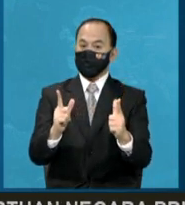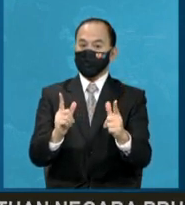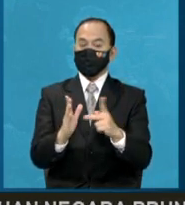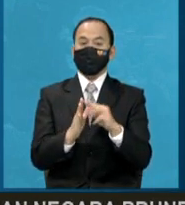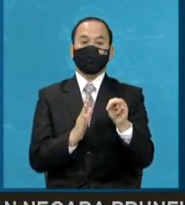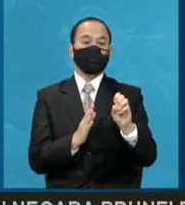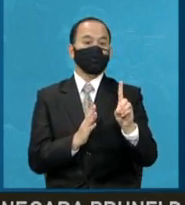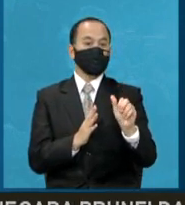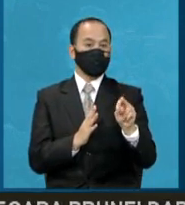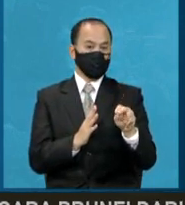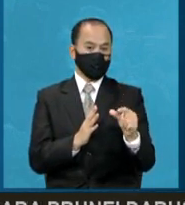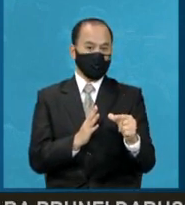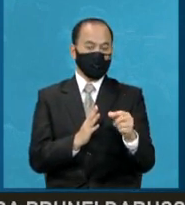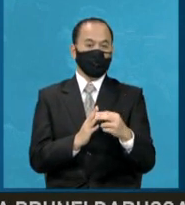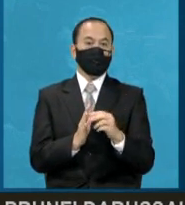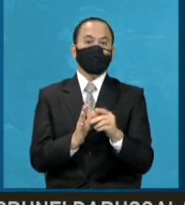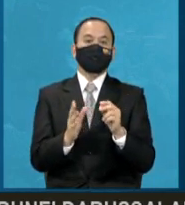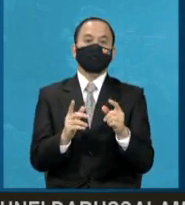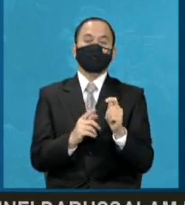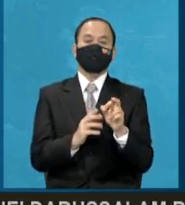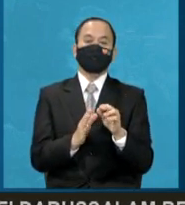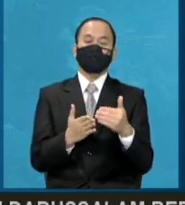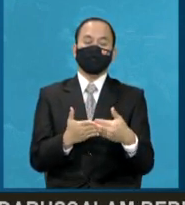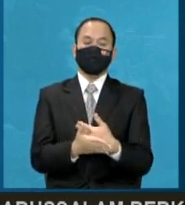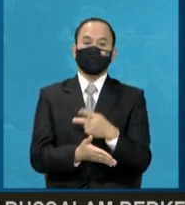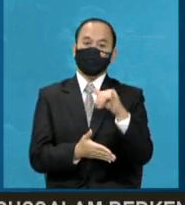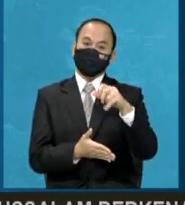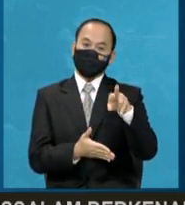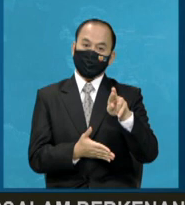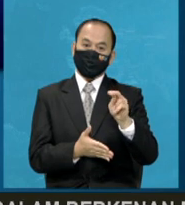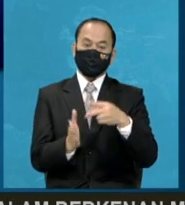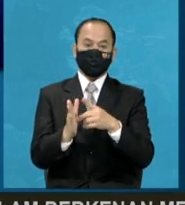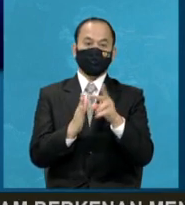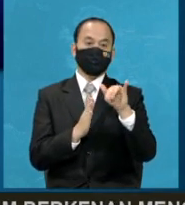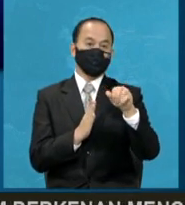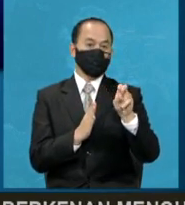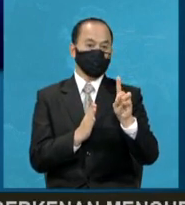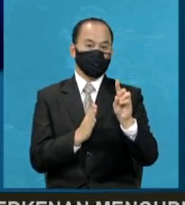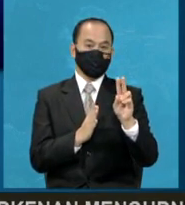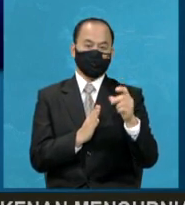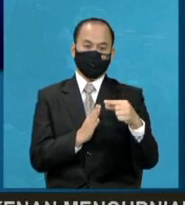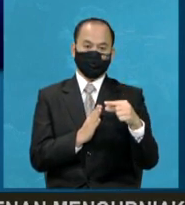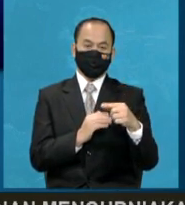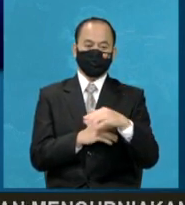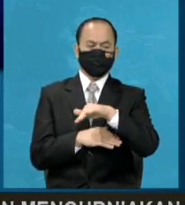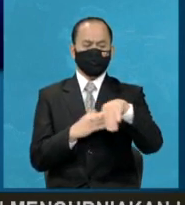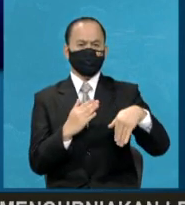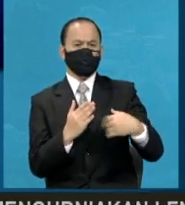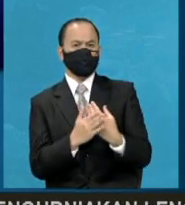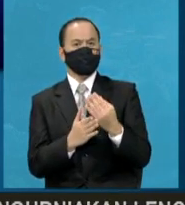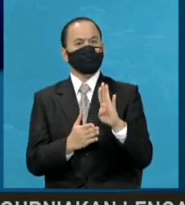matang Kampung terujung Baru dan Kampung Godong secara keseluruhannya